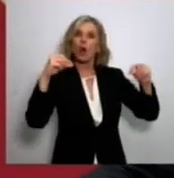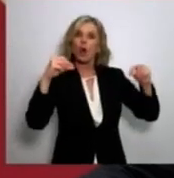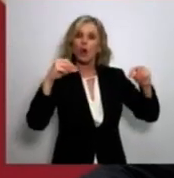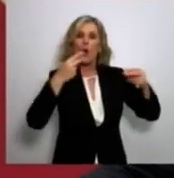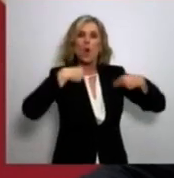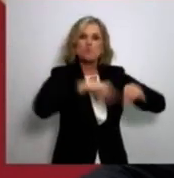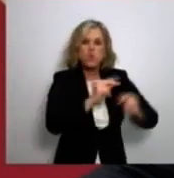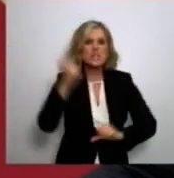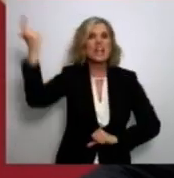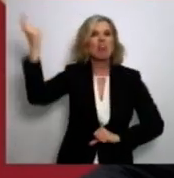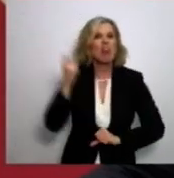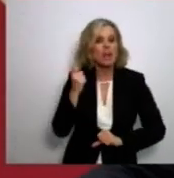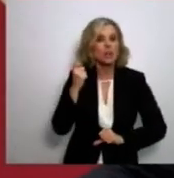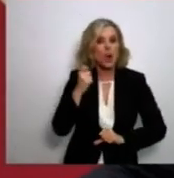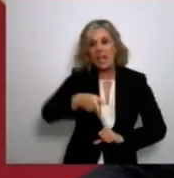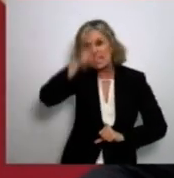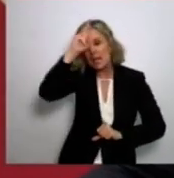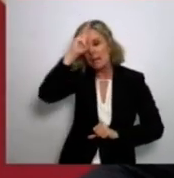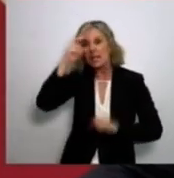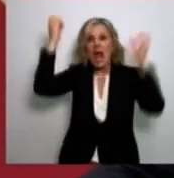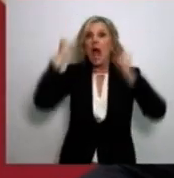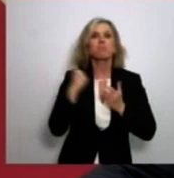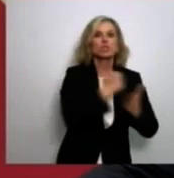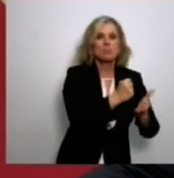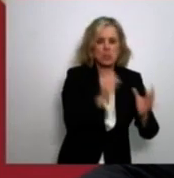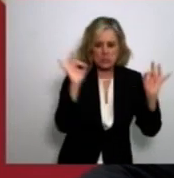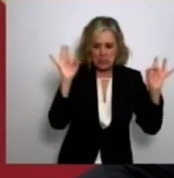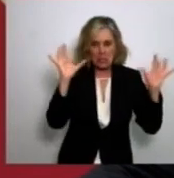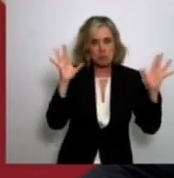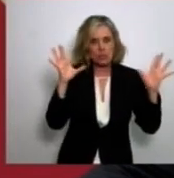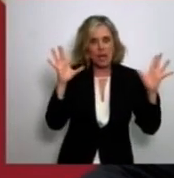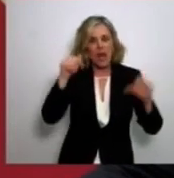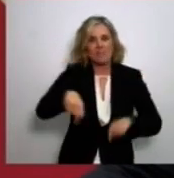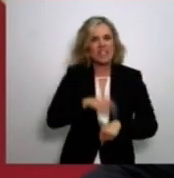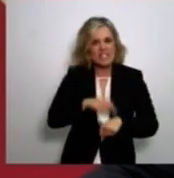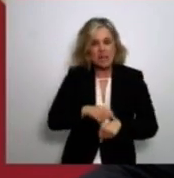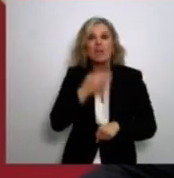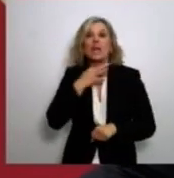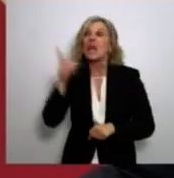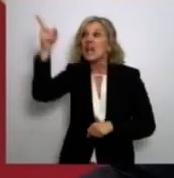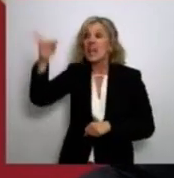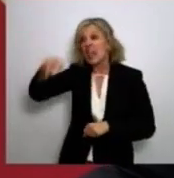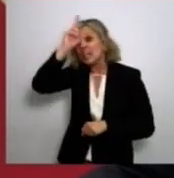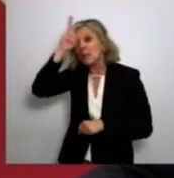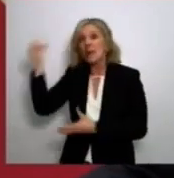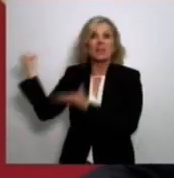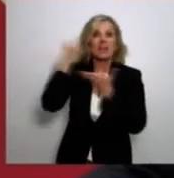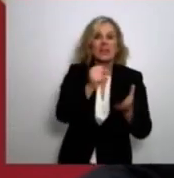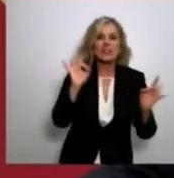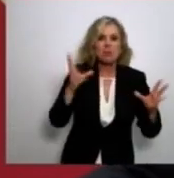πουλήσανε το δάνειο, το γερμανικό, αυτό που μας πήρανε οι Γερμανοί και ακόμα το χρωστάνε, πουλήσανε την Ελλάδα